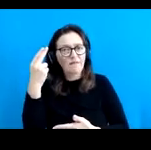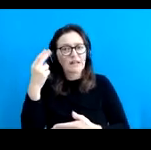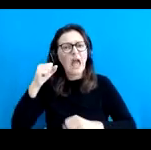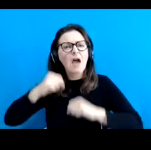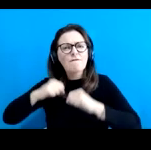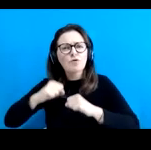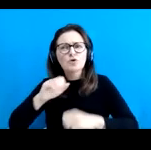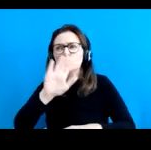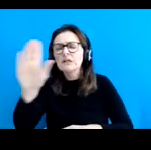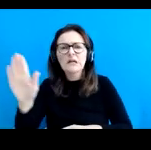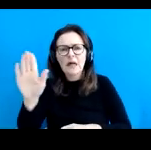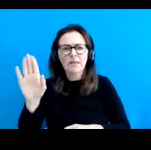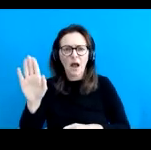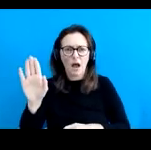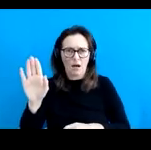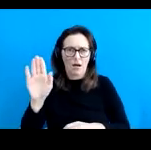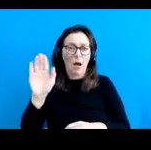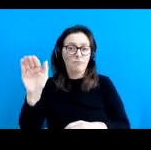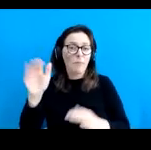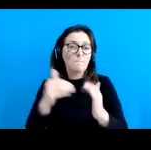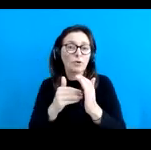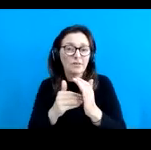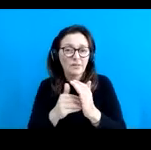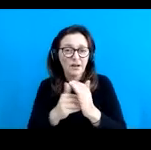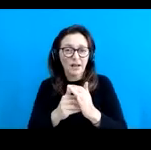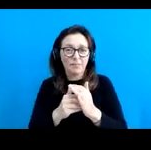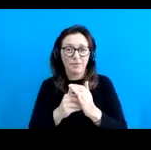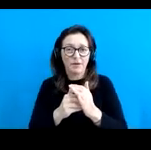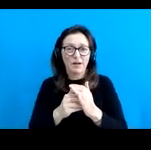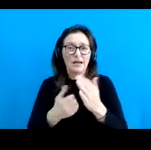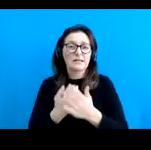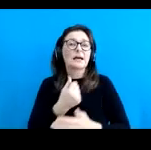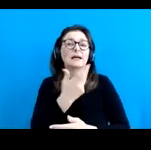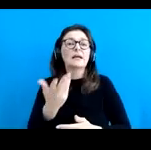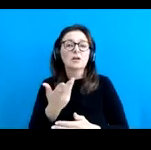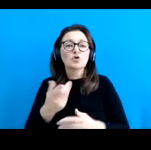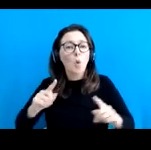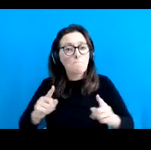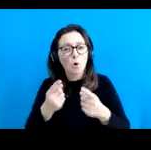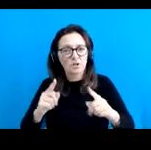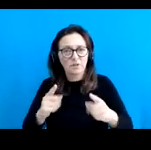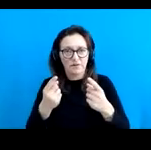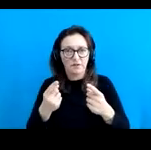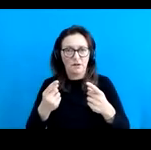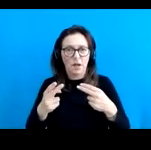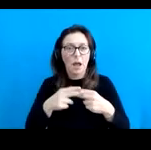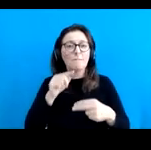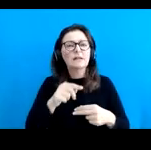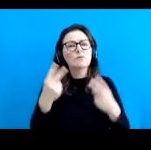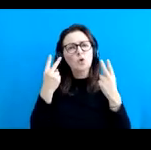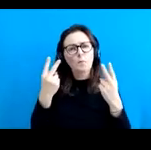njihovih potreb in spodbujanje aktivnosti, za katere so motivirani. Pri tem so pomembni